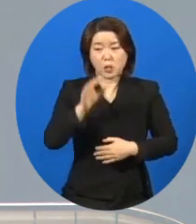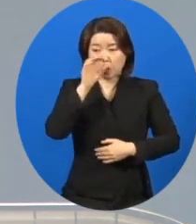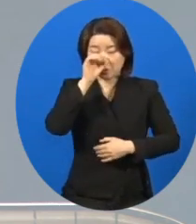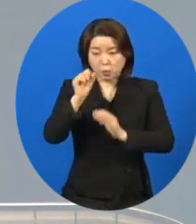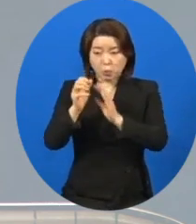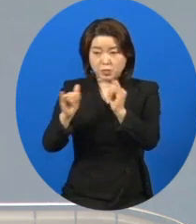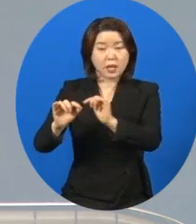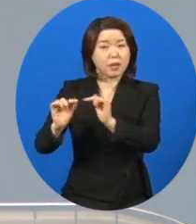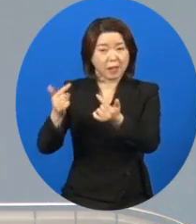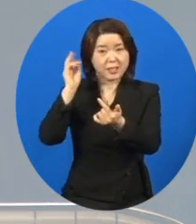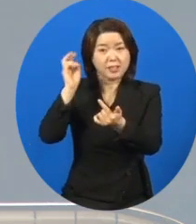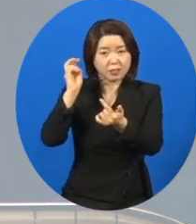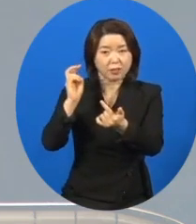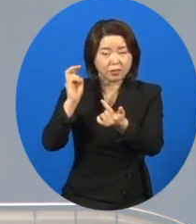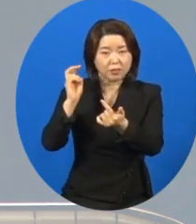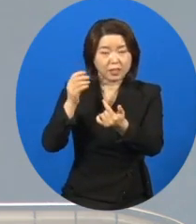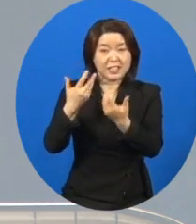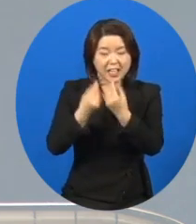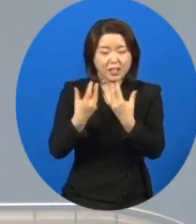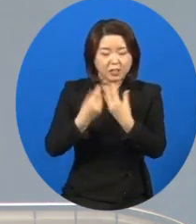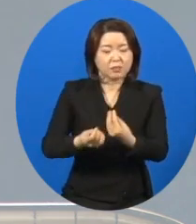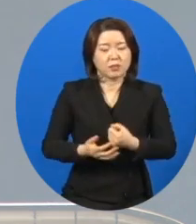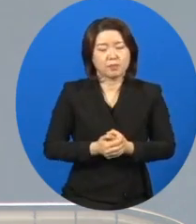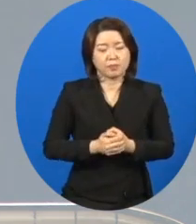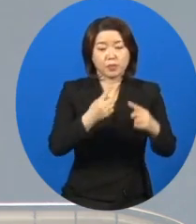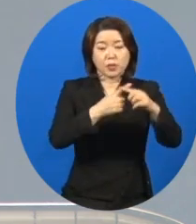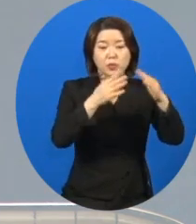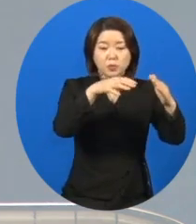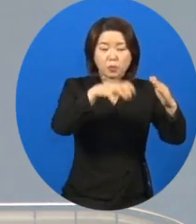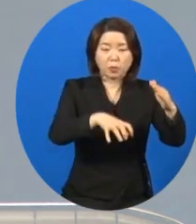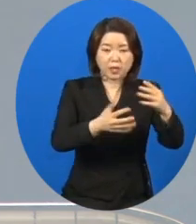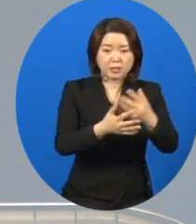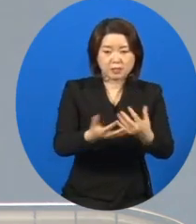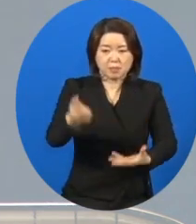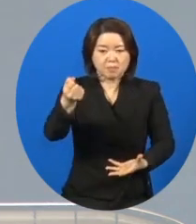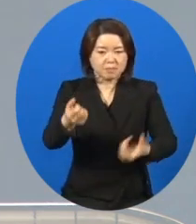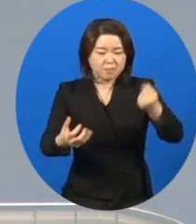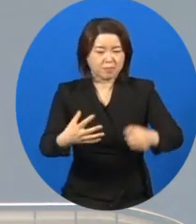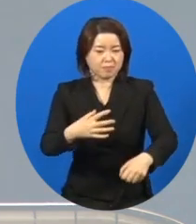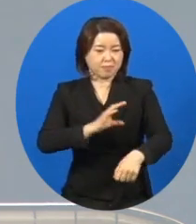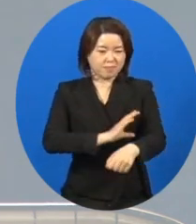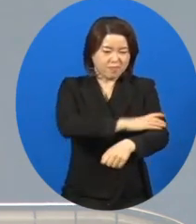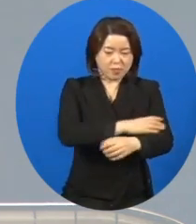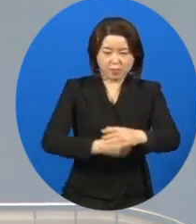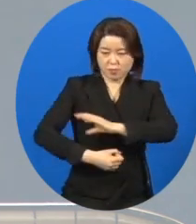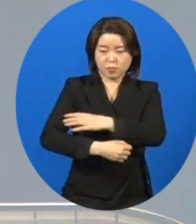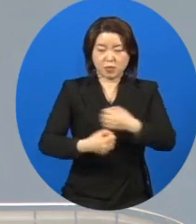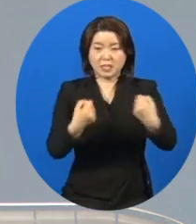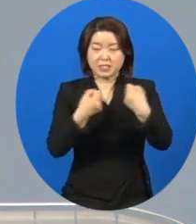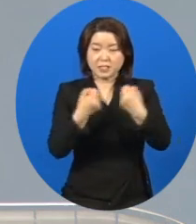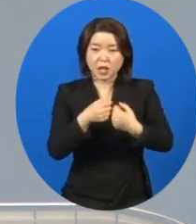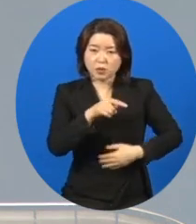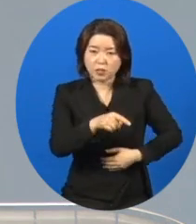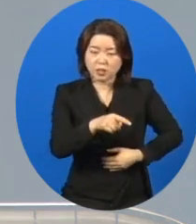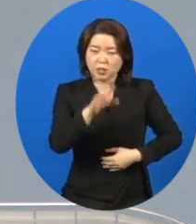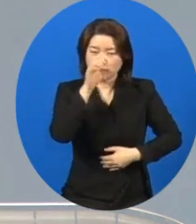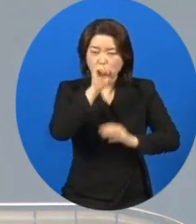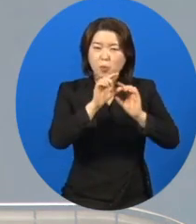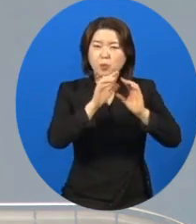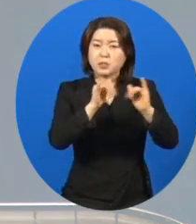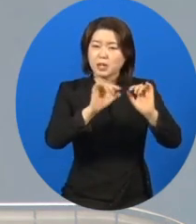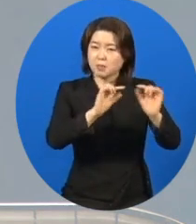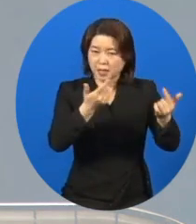사람일 수가 없어요. 교회 안에서 주도권 싸움을 하는 것이 뭐가 좋은 사람입니까? 그런데 실제로는